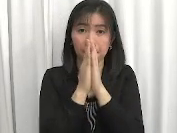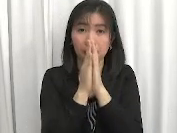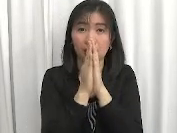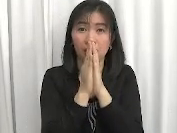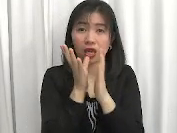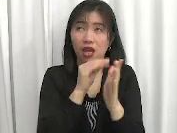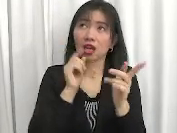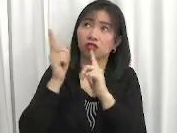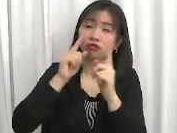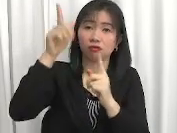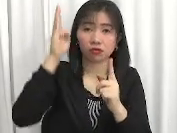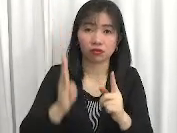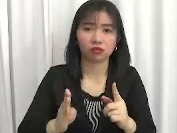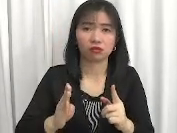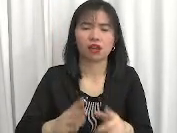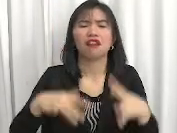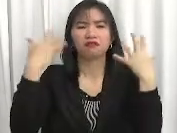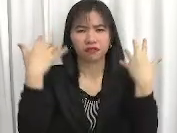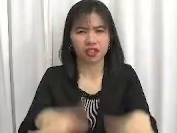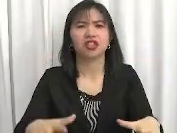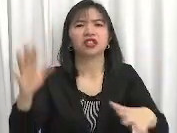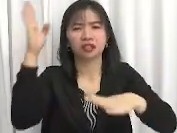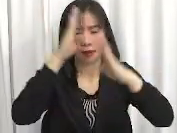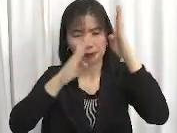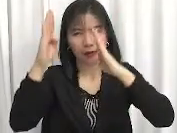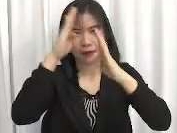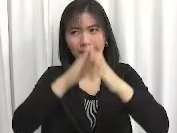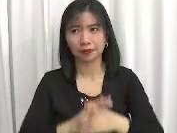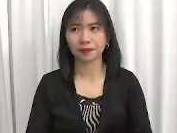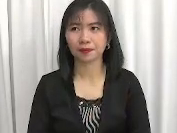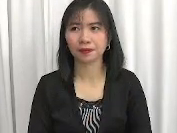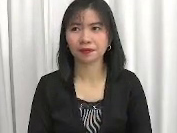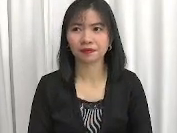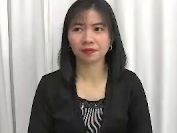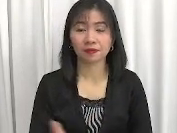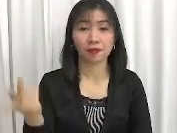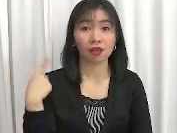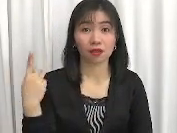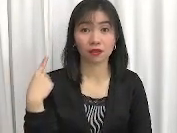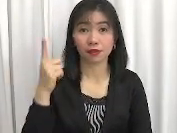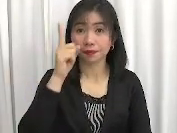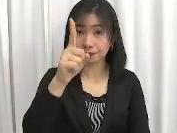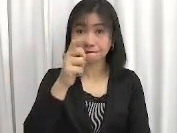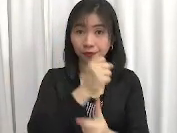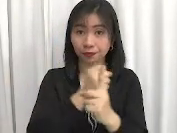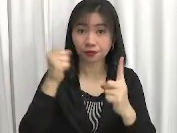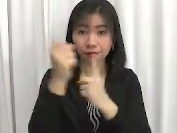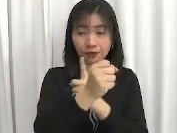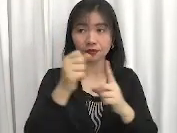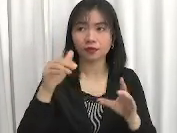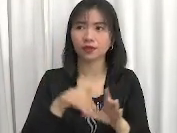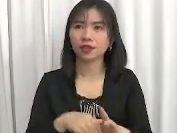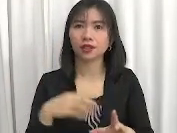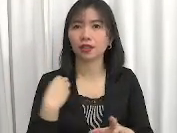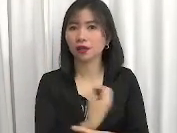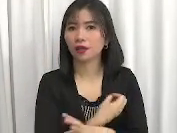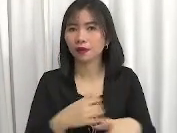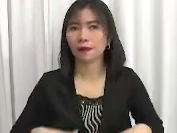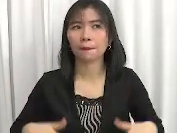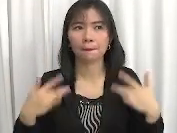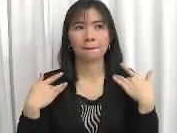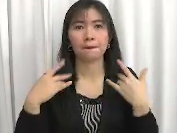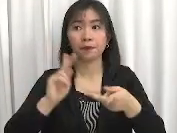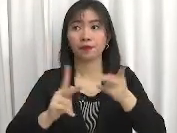nanalangin sa Diyos, tapos na ang lahat. Yes. Totoo po yan. Meron pang isang pangyayari sa amin. Meron kami medyo nag-argument,